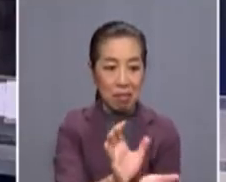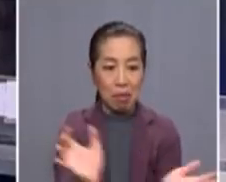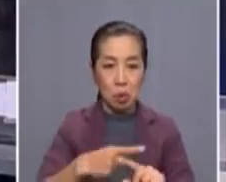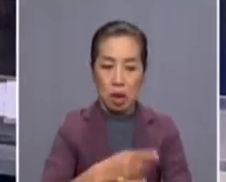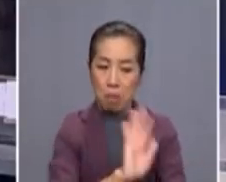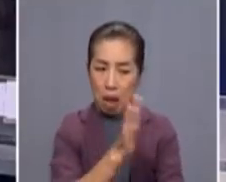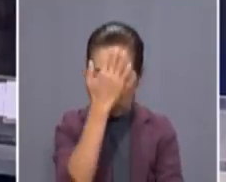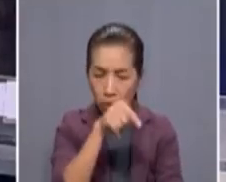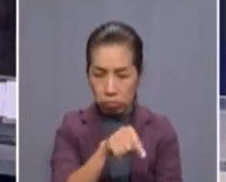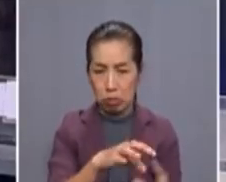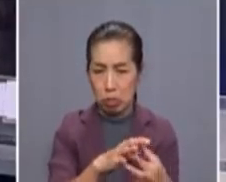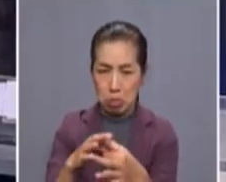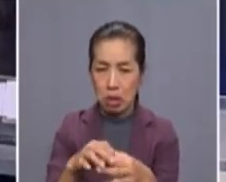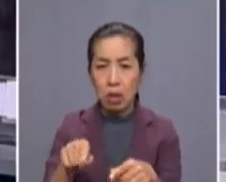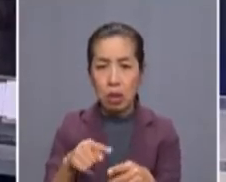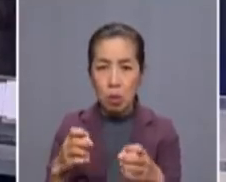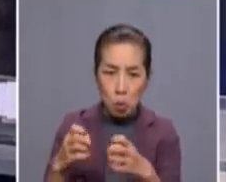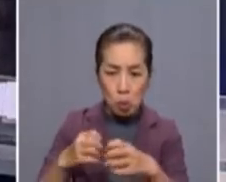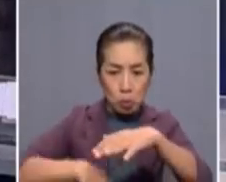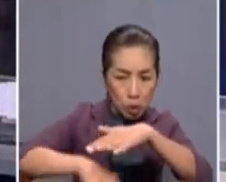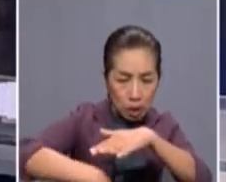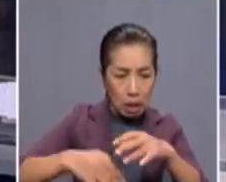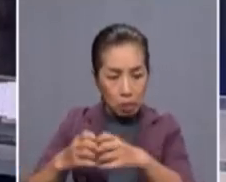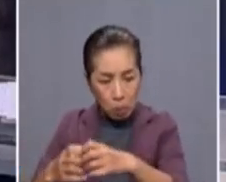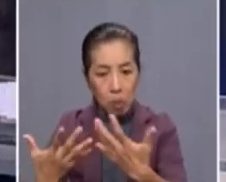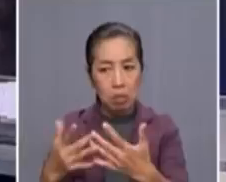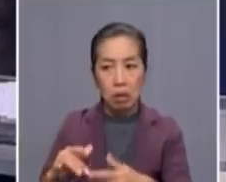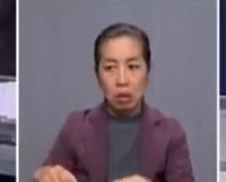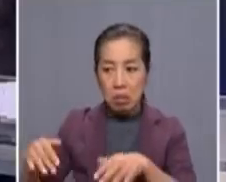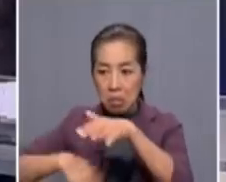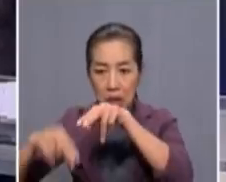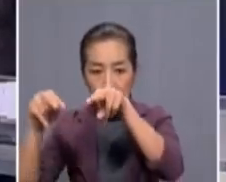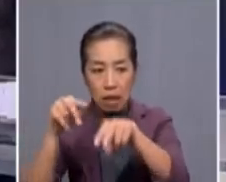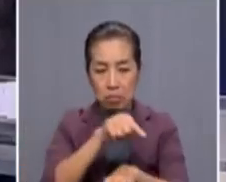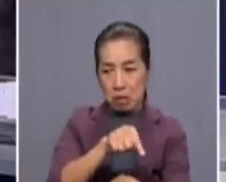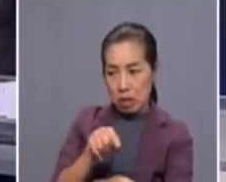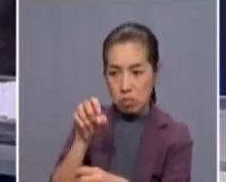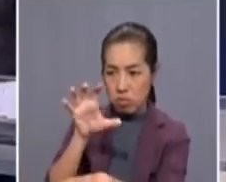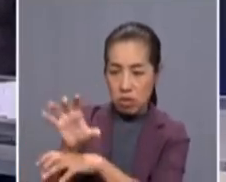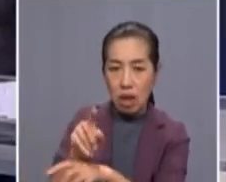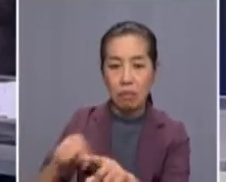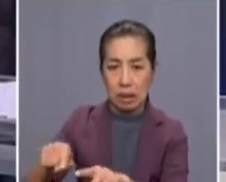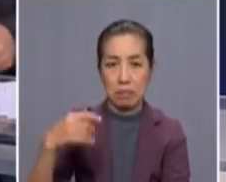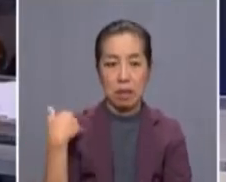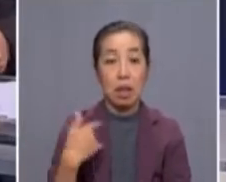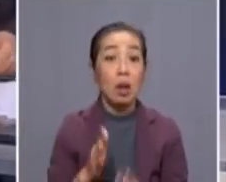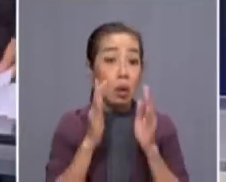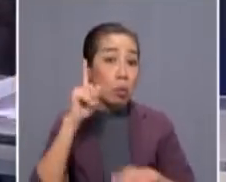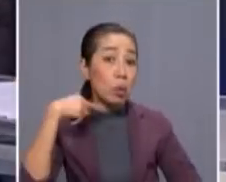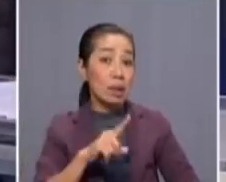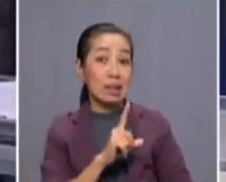เข้าไปยุ่งเหยิงกับพยานหลักฐานหรือว่าเข้าไปข่มขู่พยานเพราะว่าทางบ้านครอบครัวของผู้เสียชีวิต